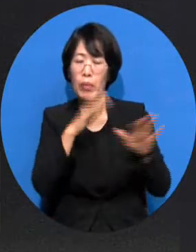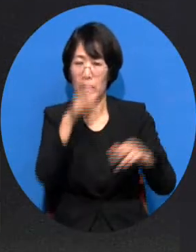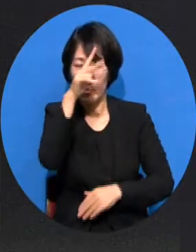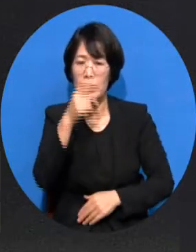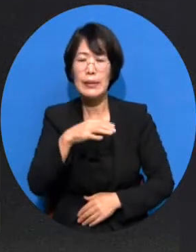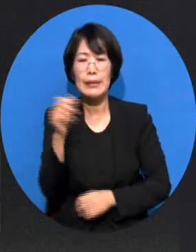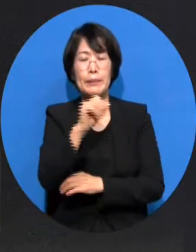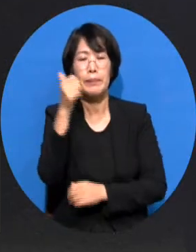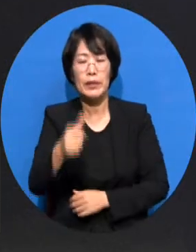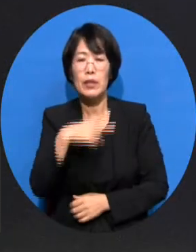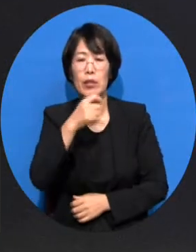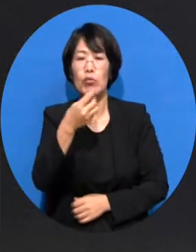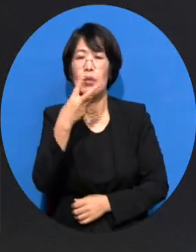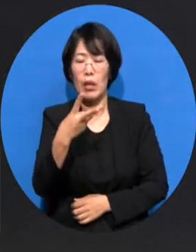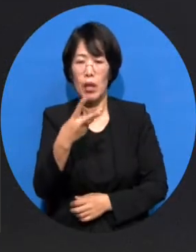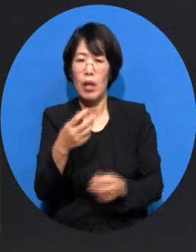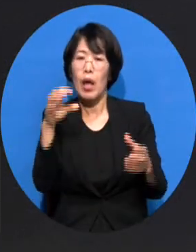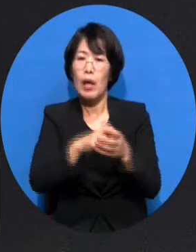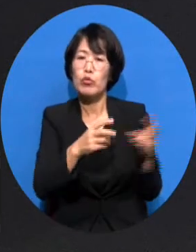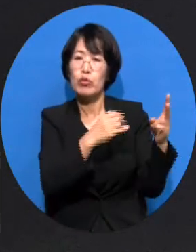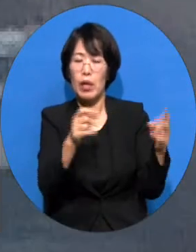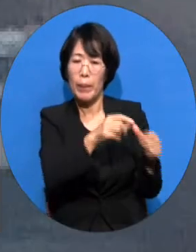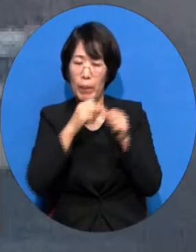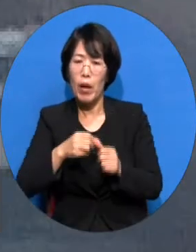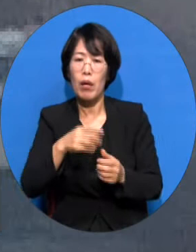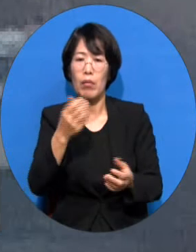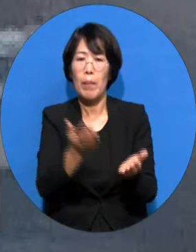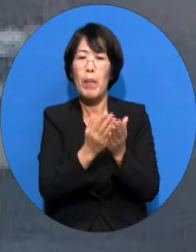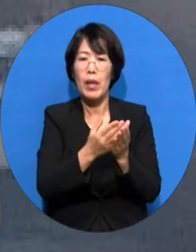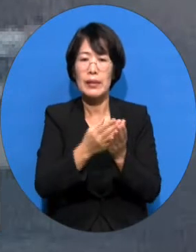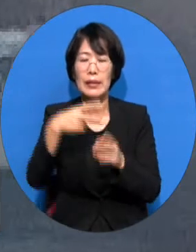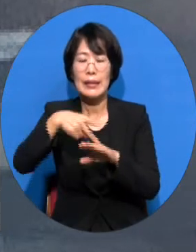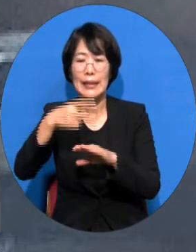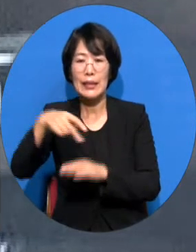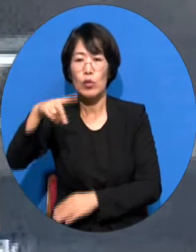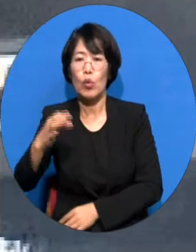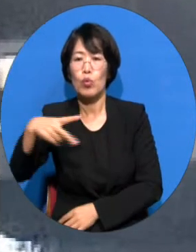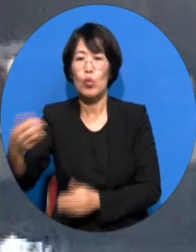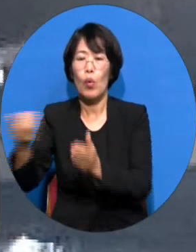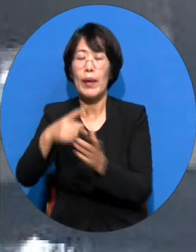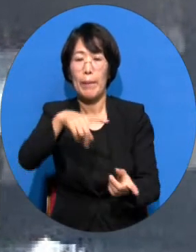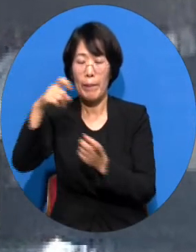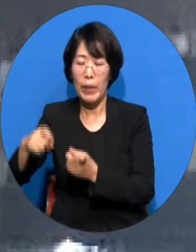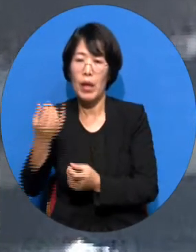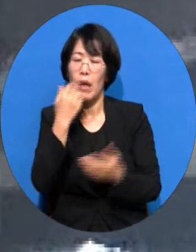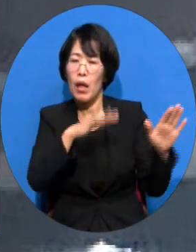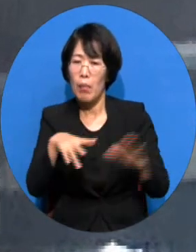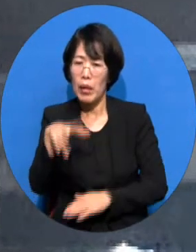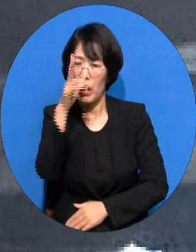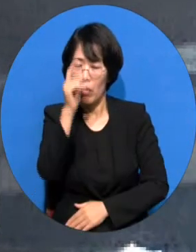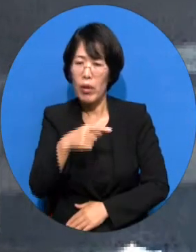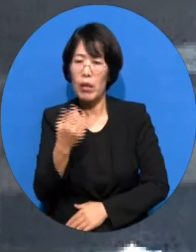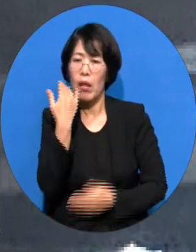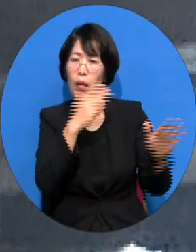62 4 a 씨 등 2명을 구조하고 선체는 인근 신안 지독 송도 항으로 얘긴 했습니다 해경은 새벽 썰물 때